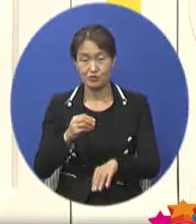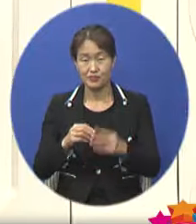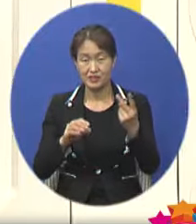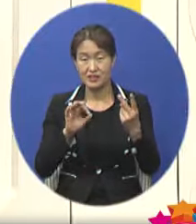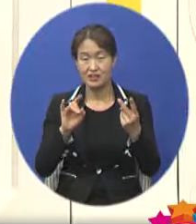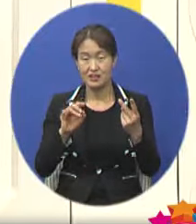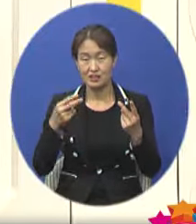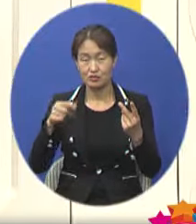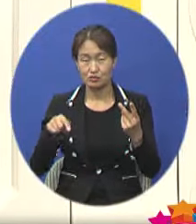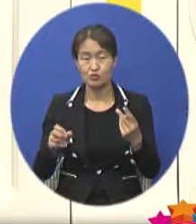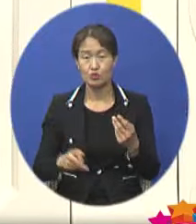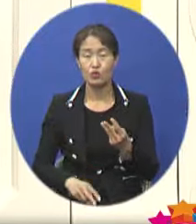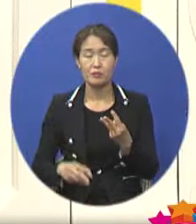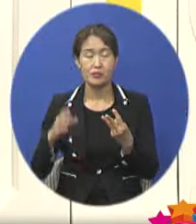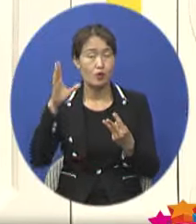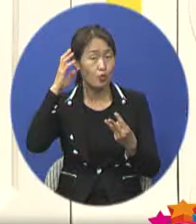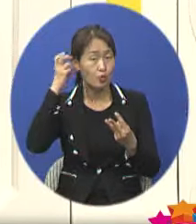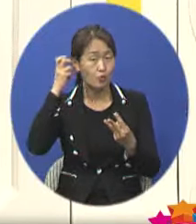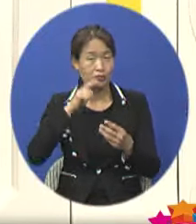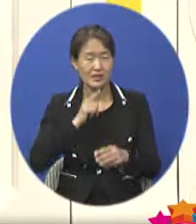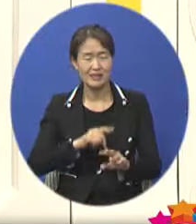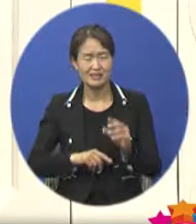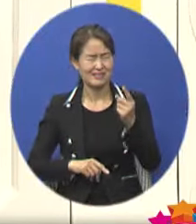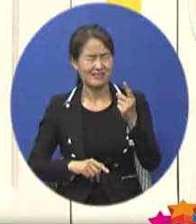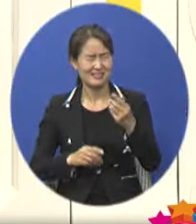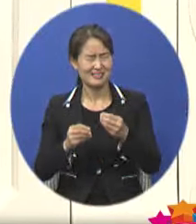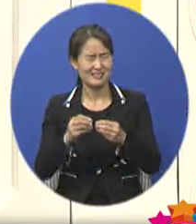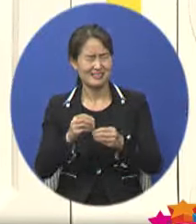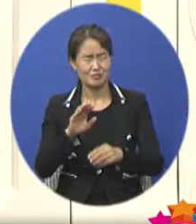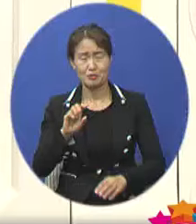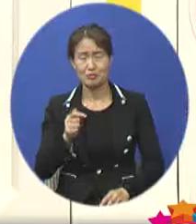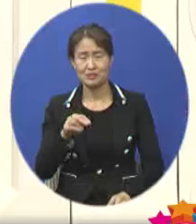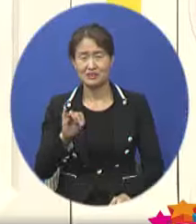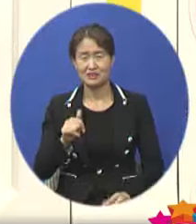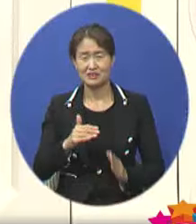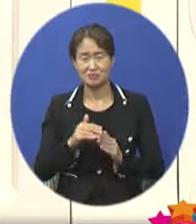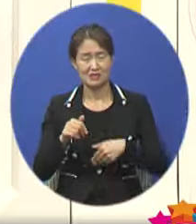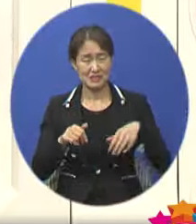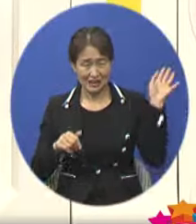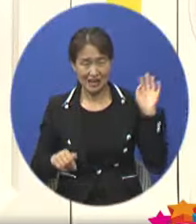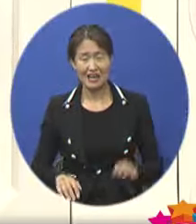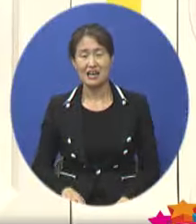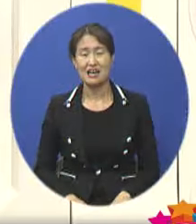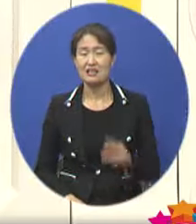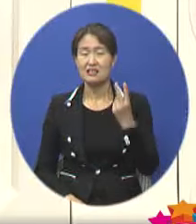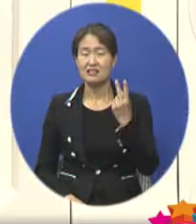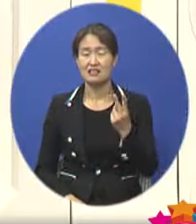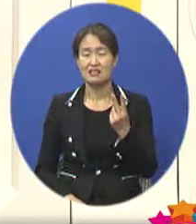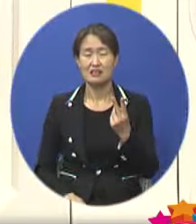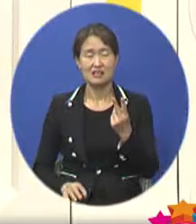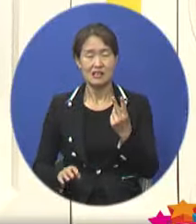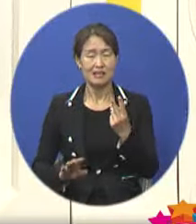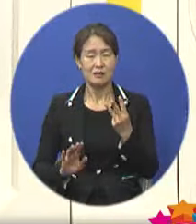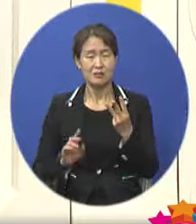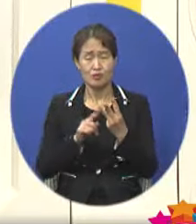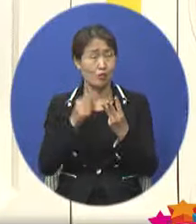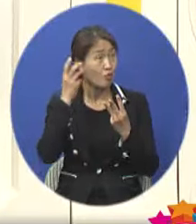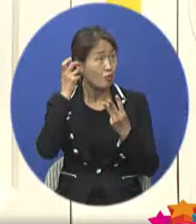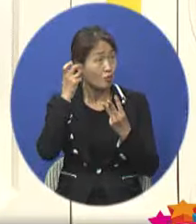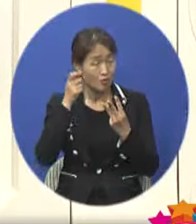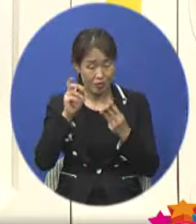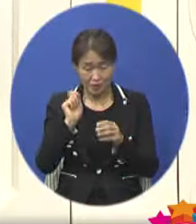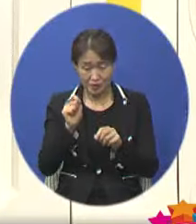2번 앵두, 3번 호두. 네. 만두는 분식집에 가서 먹는 거고 네. 호두는 간단히 그거 깨가지고 그거